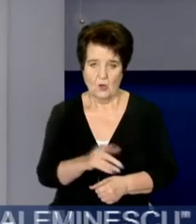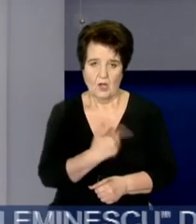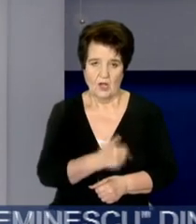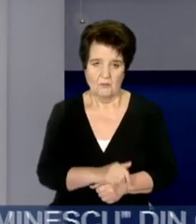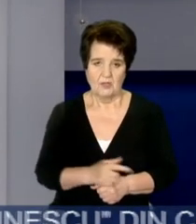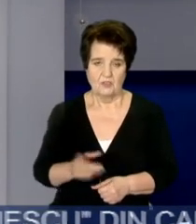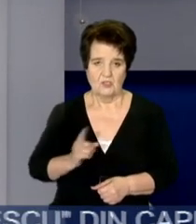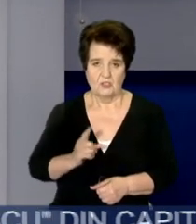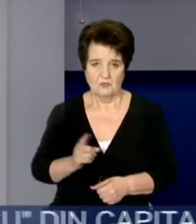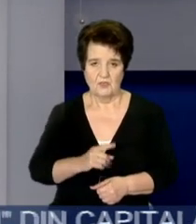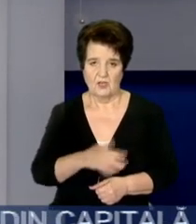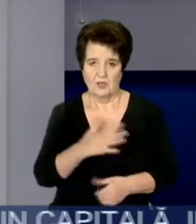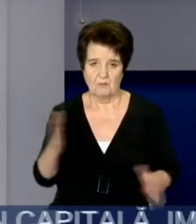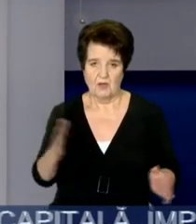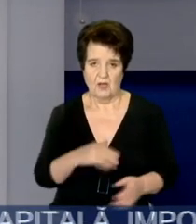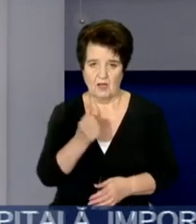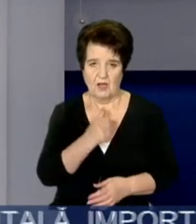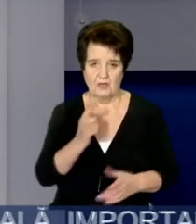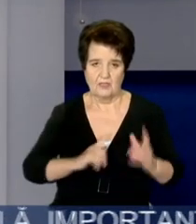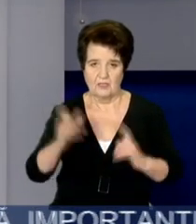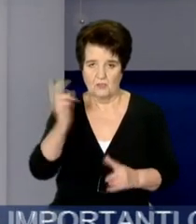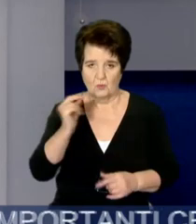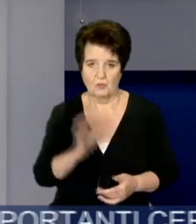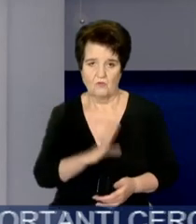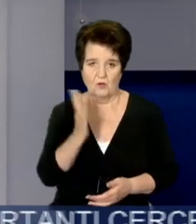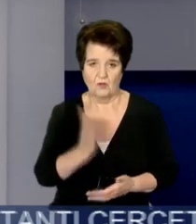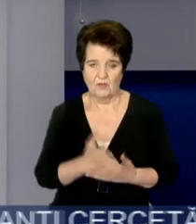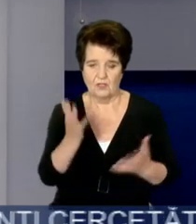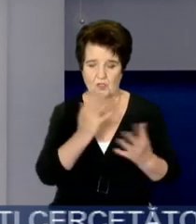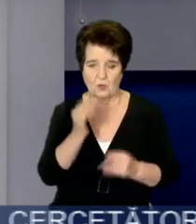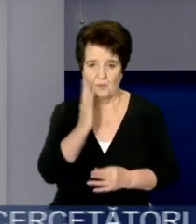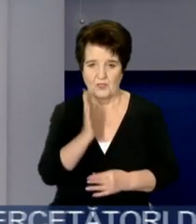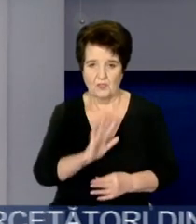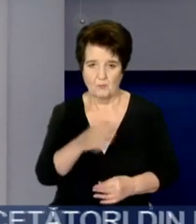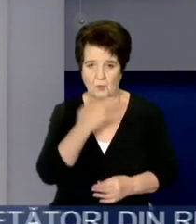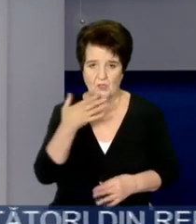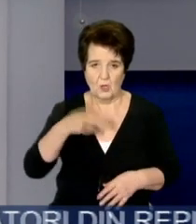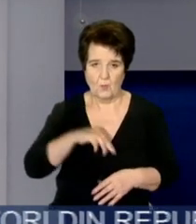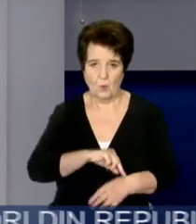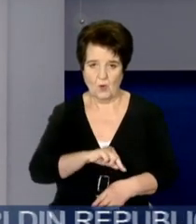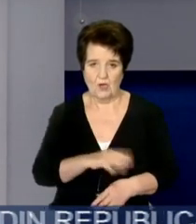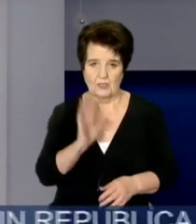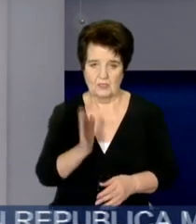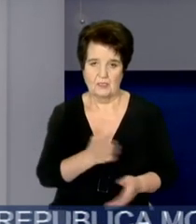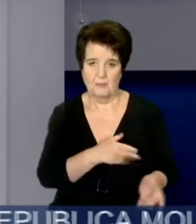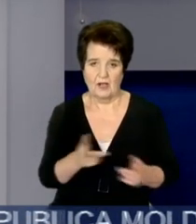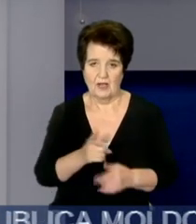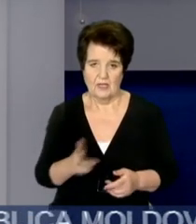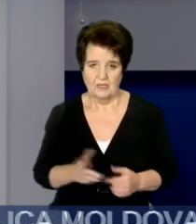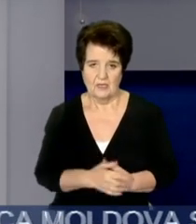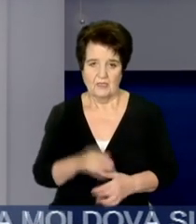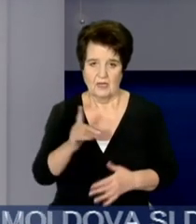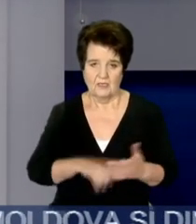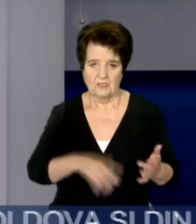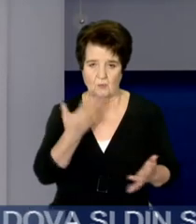mari așteptări. Chiar dacă în anii de studenție vor avea parte de nopți nedormite și de multă muncă, ei spun că sunt pregătiți și încrezuți